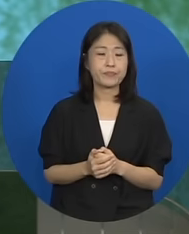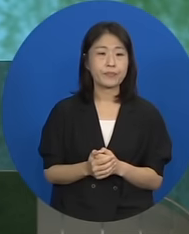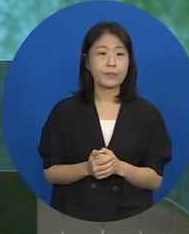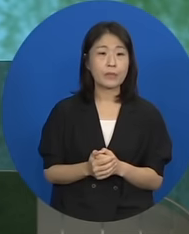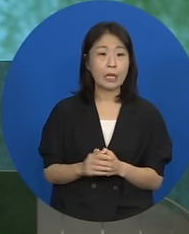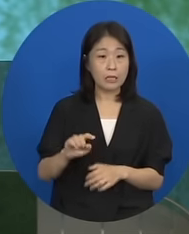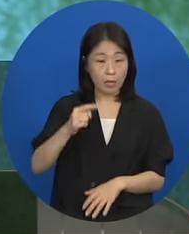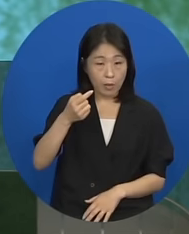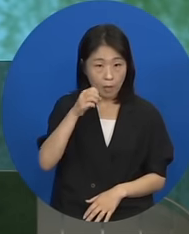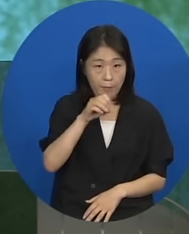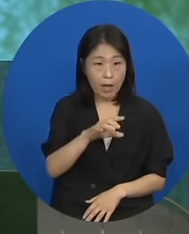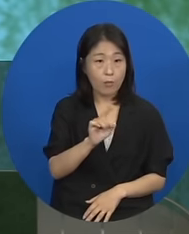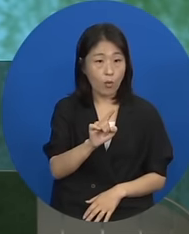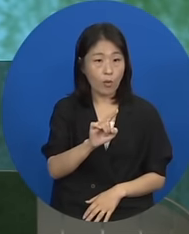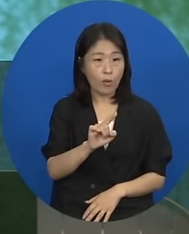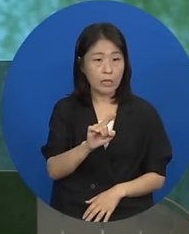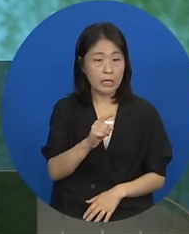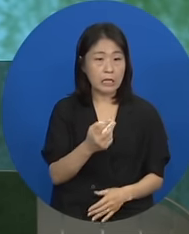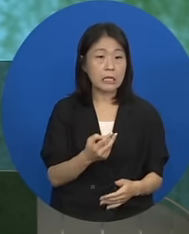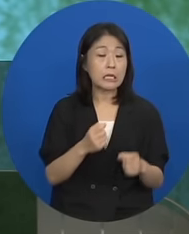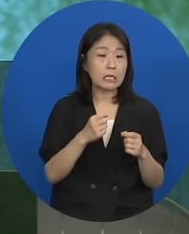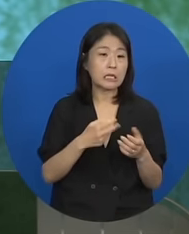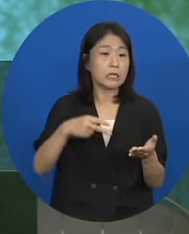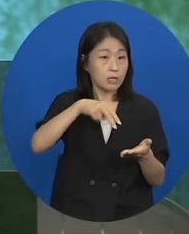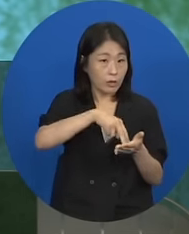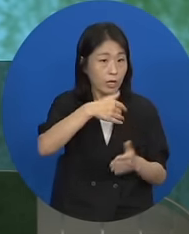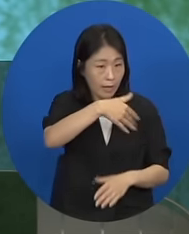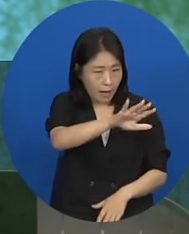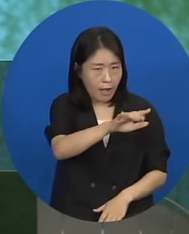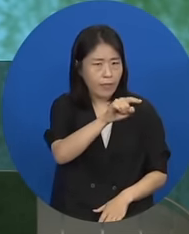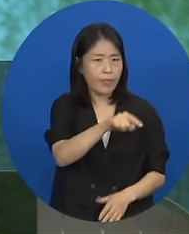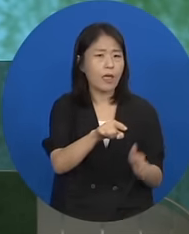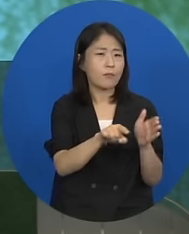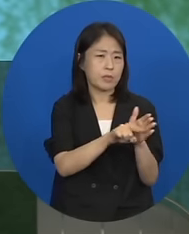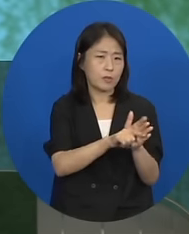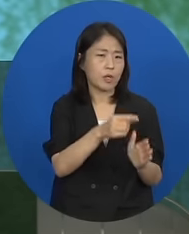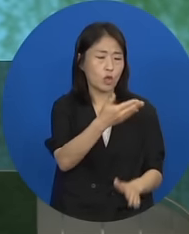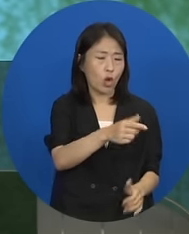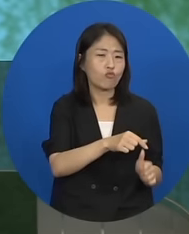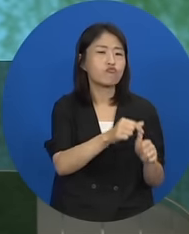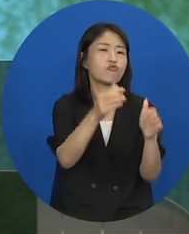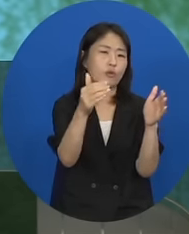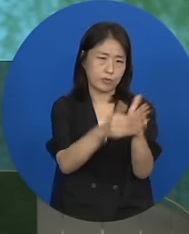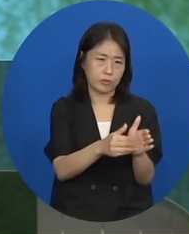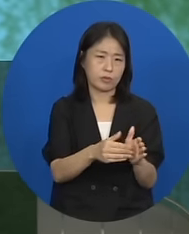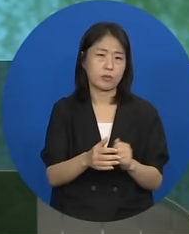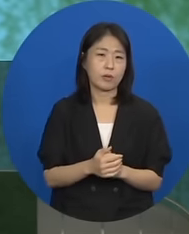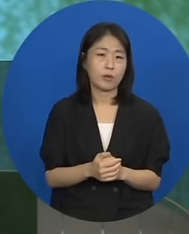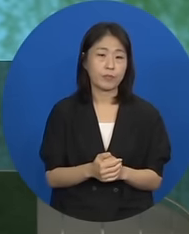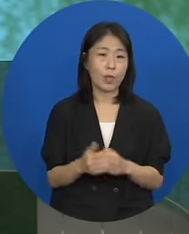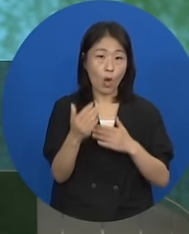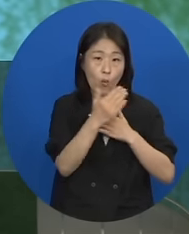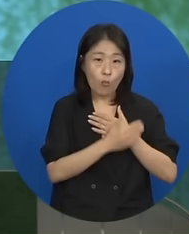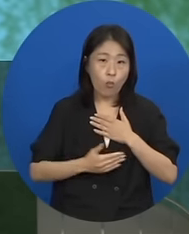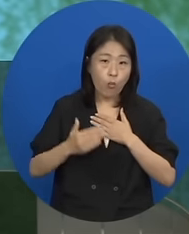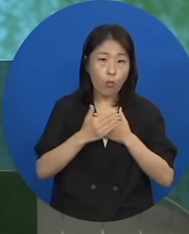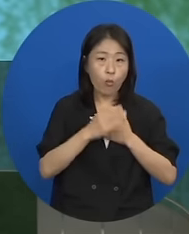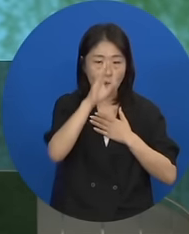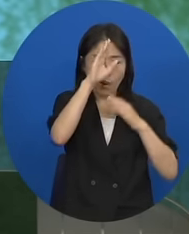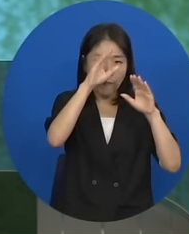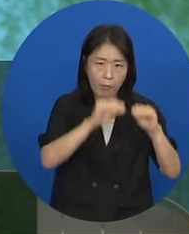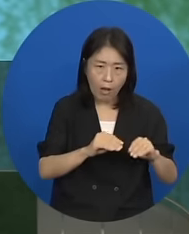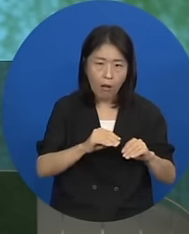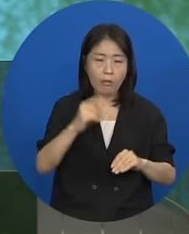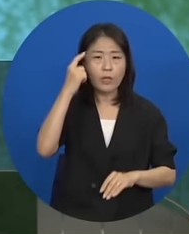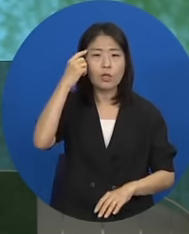그런다음에 그에게 말씀하셨다 일어나 가라 너의 믿음이 너를 구원하였다 아 지금 몸도 낳는데 그의 영혼도 낳는